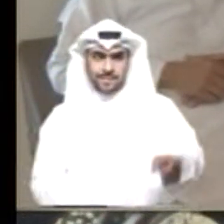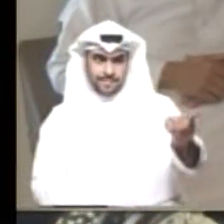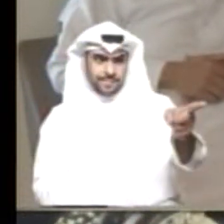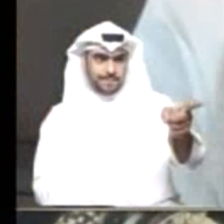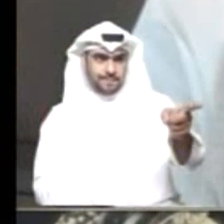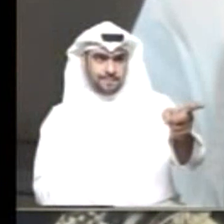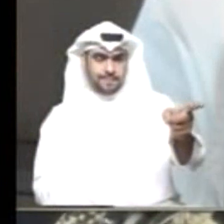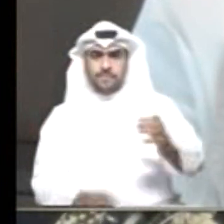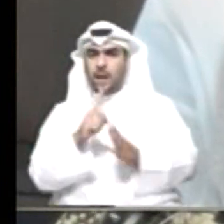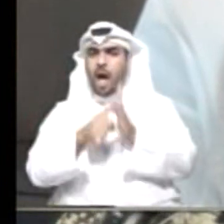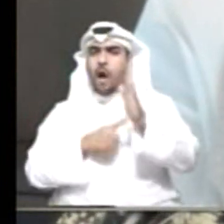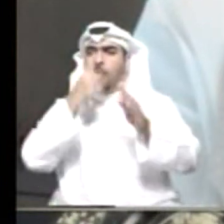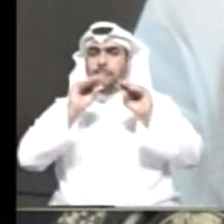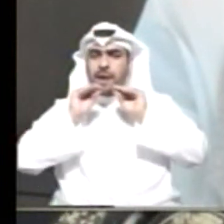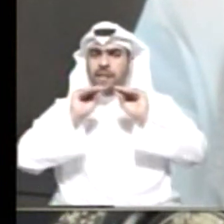في عام